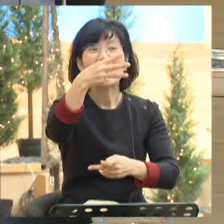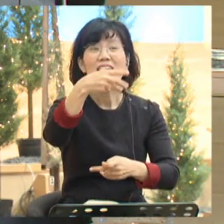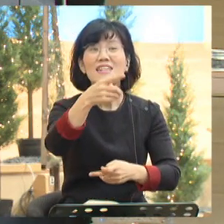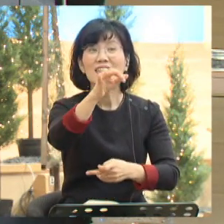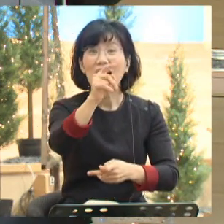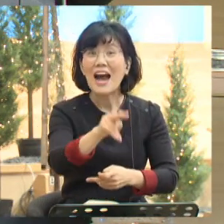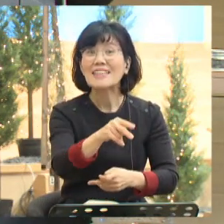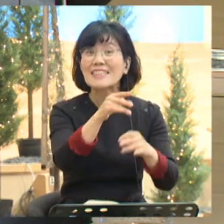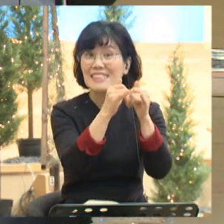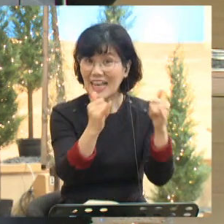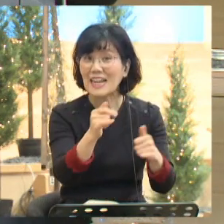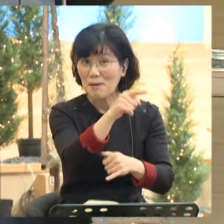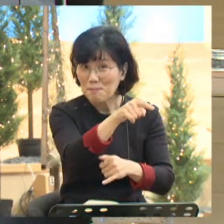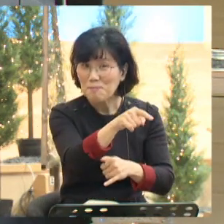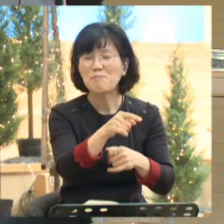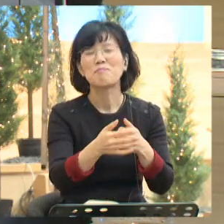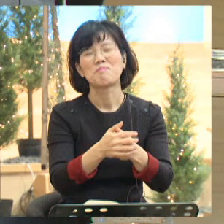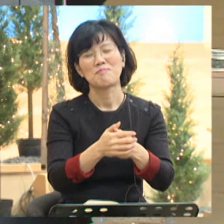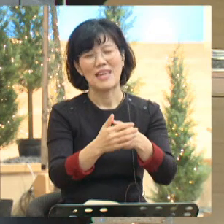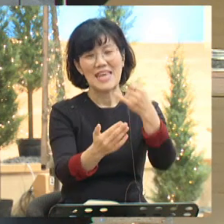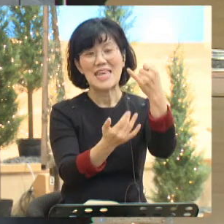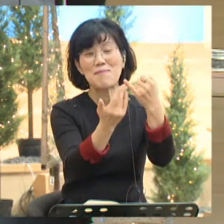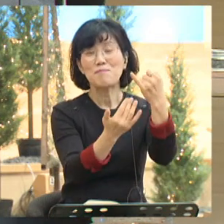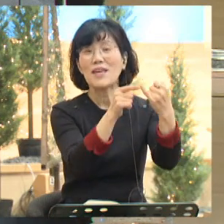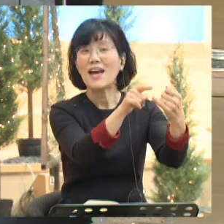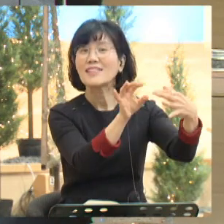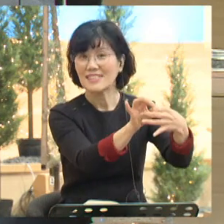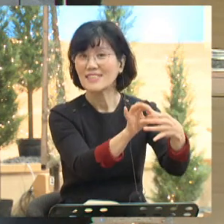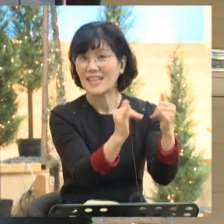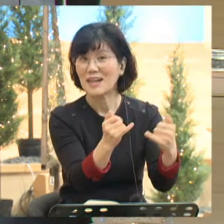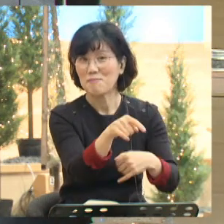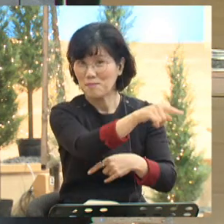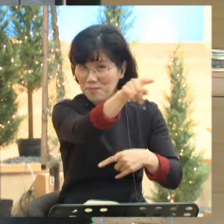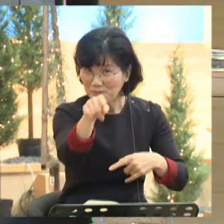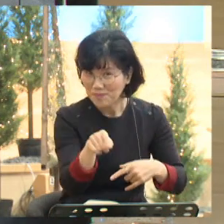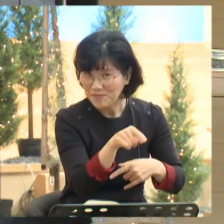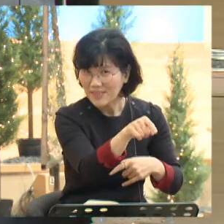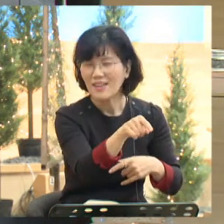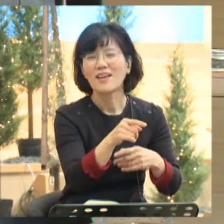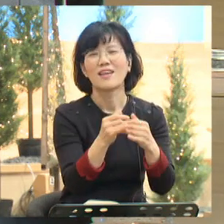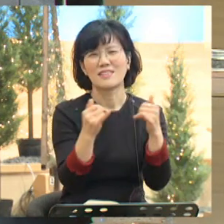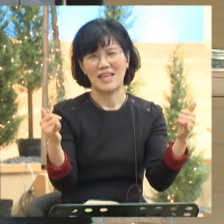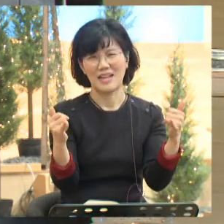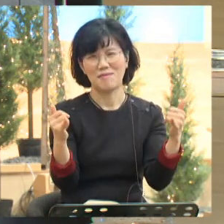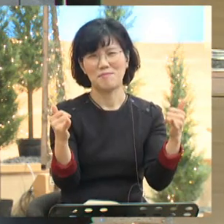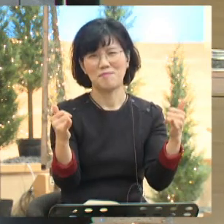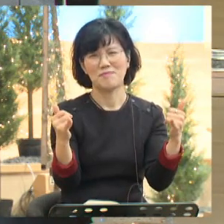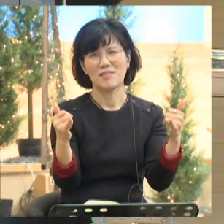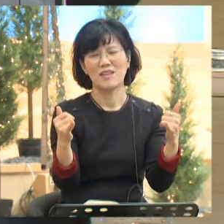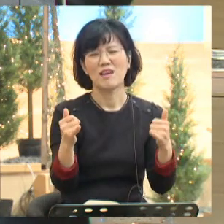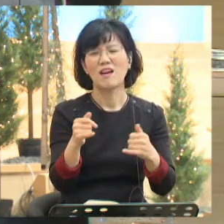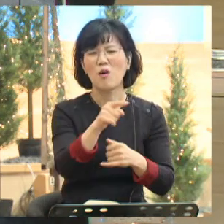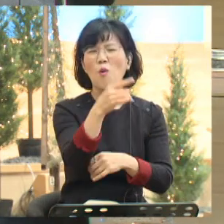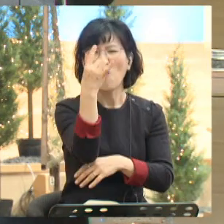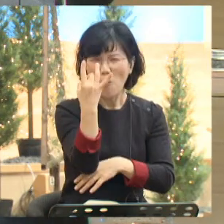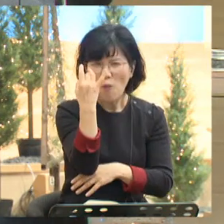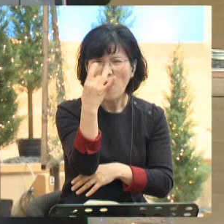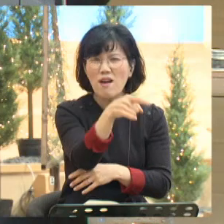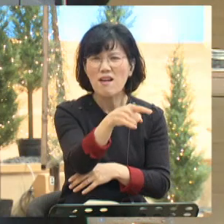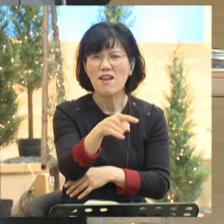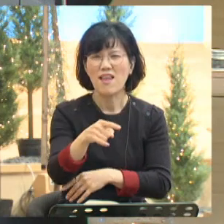길르앗 출신이자 나 그러니까 입다 를 비롯한 했던 그 그 길러 사람들로 통증 너희들은 본래